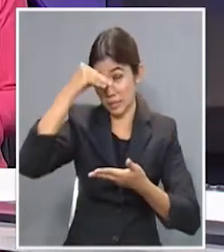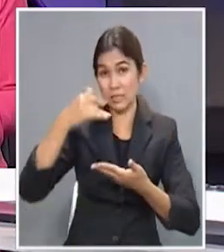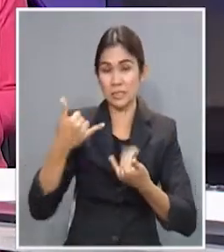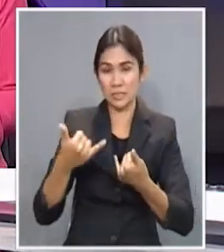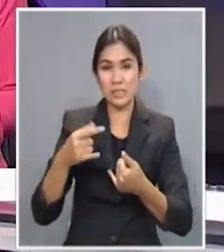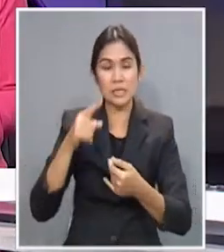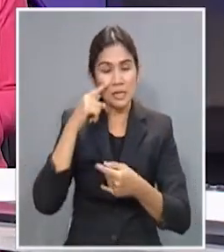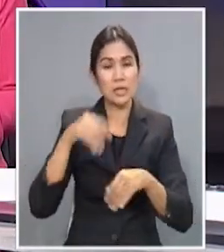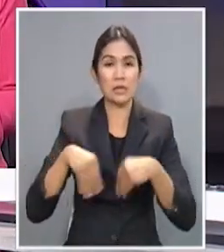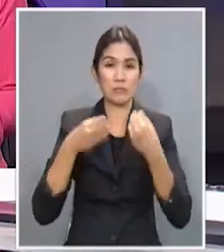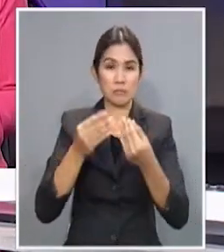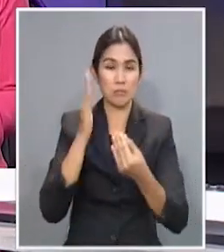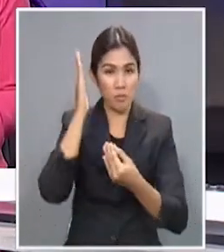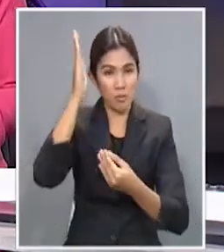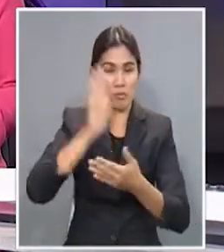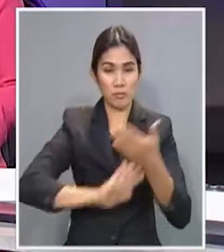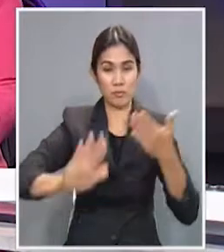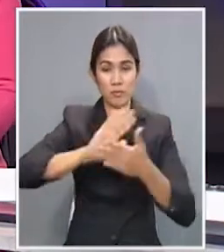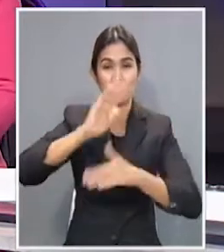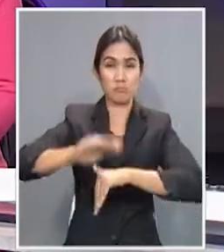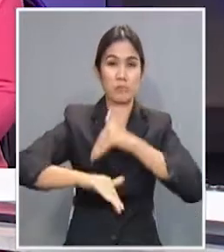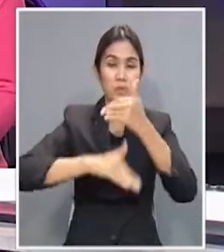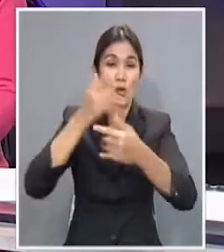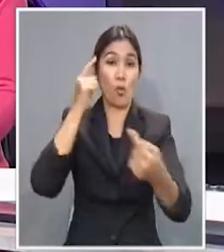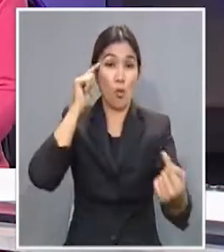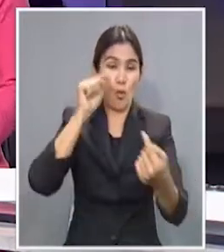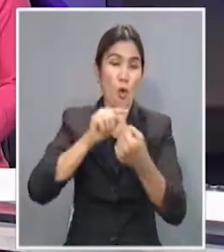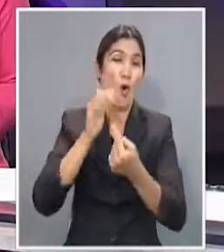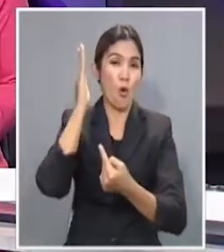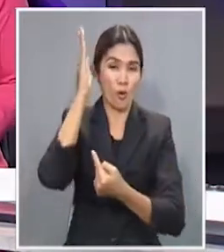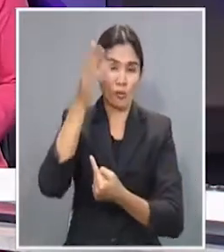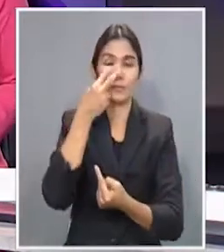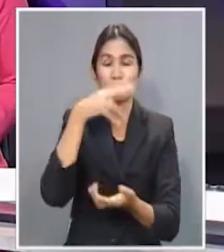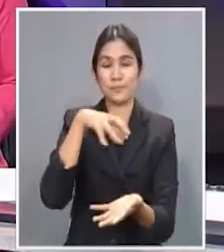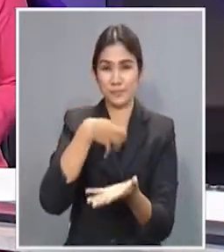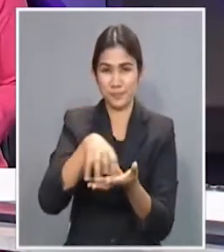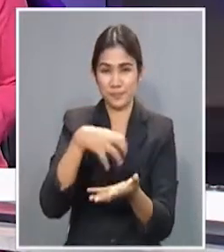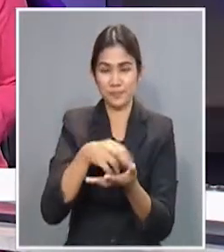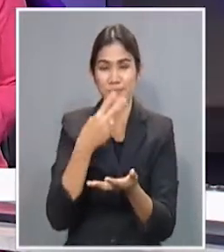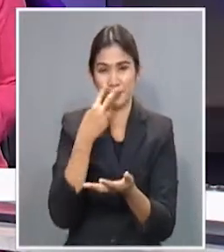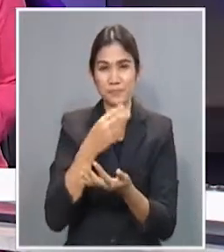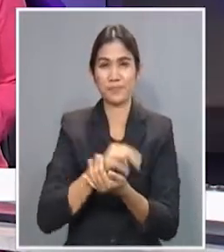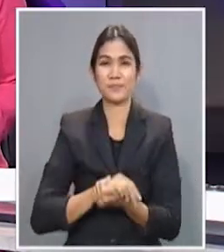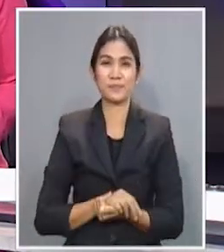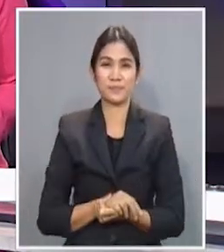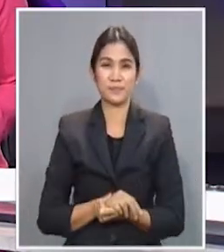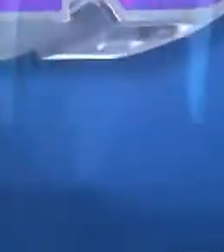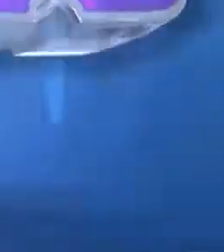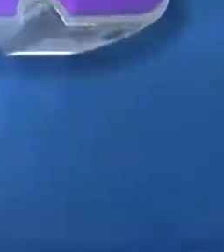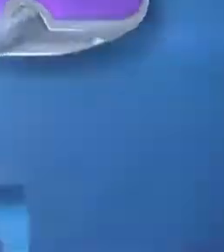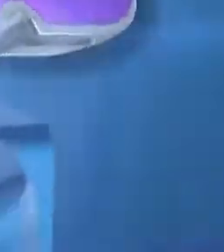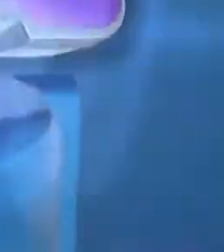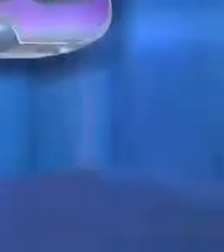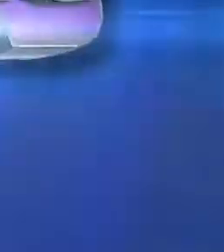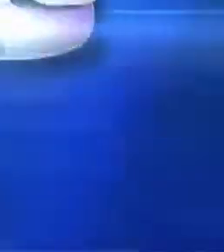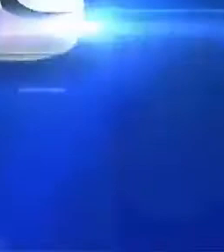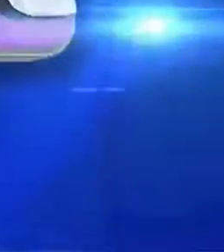ก็จะมาเป็นกำลังสำคัญในการขับเคลื่อนประเทศสู่โลกอนาคตนะครับติดตามจากคุณปรียาพรทรัพย์แสงยากรกันครับ